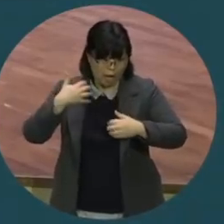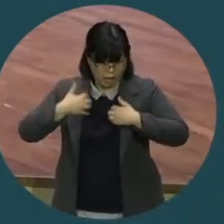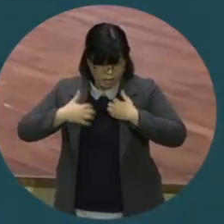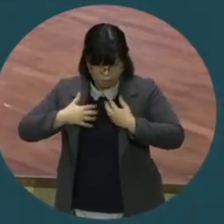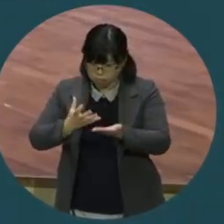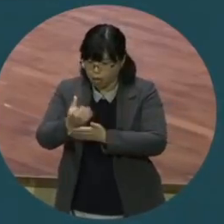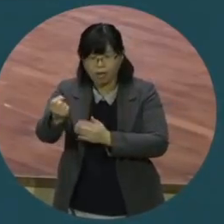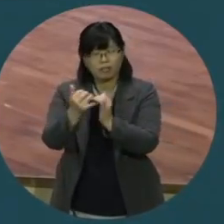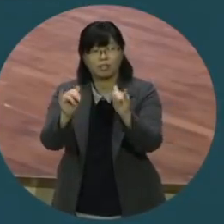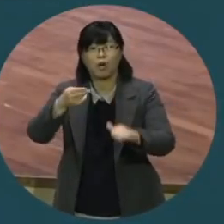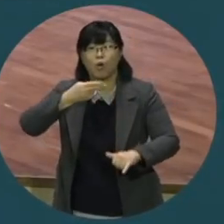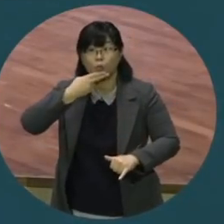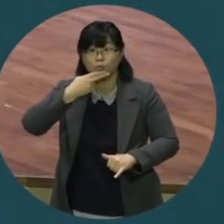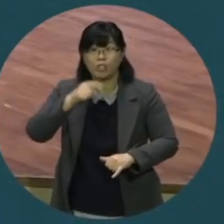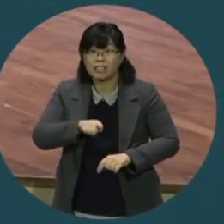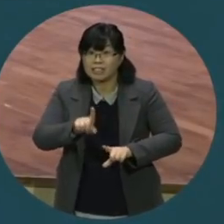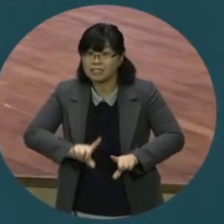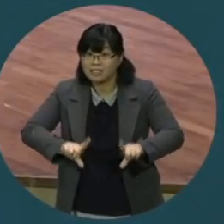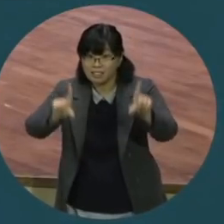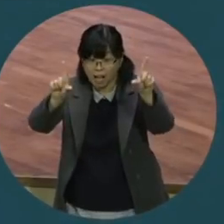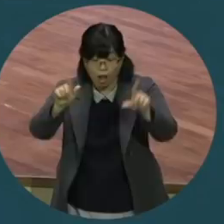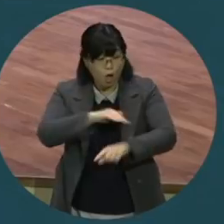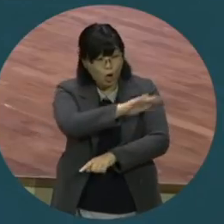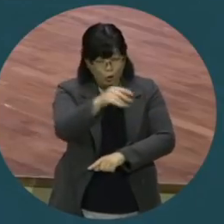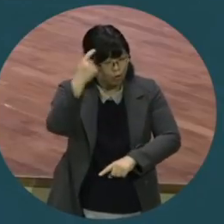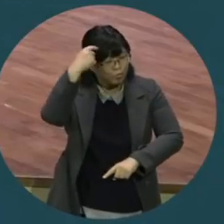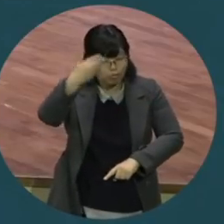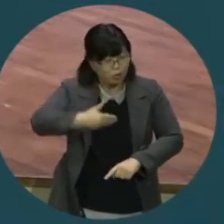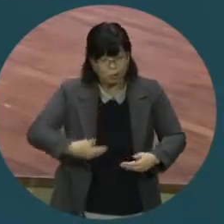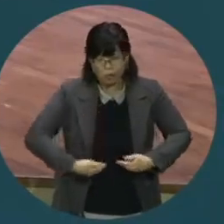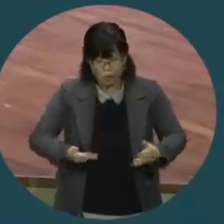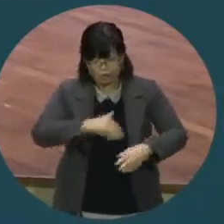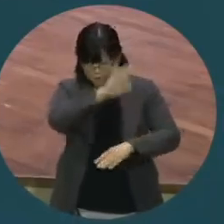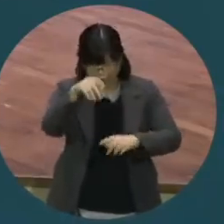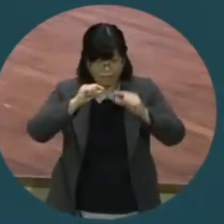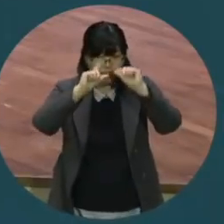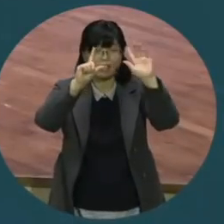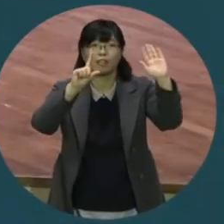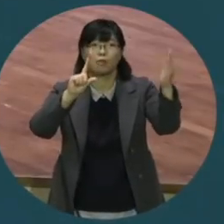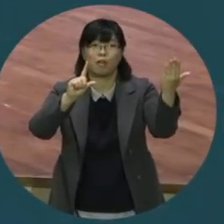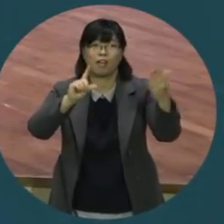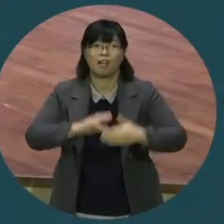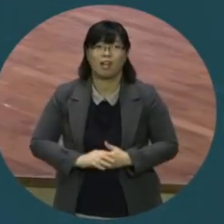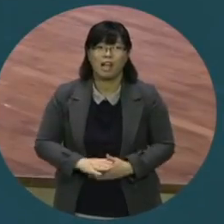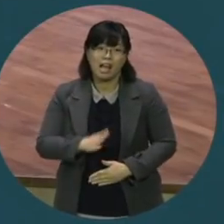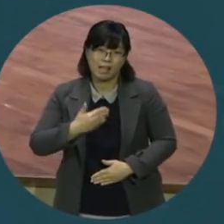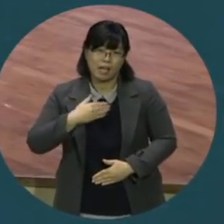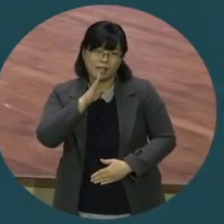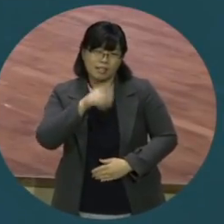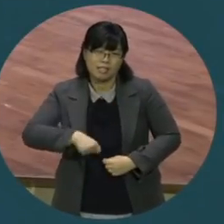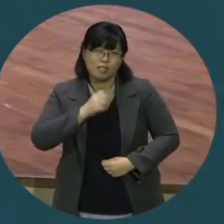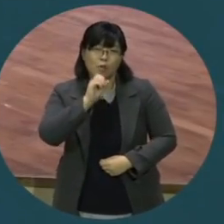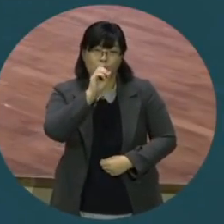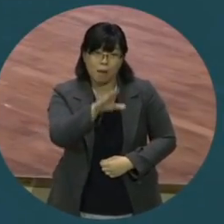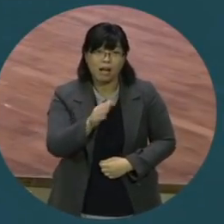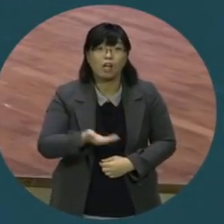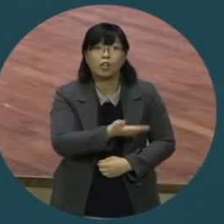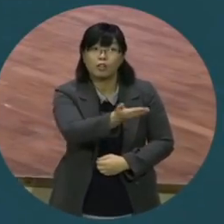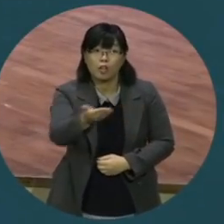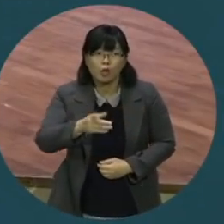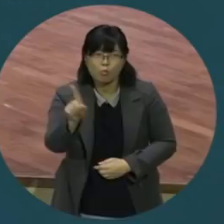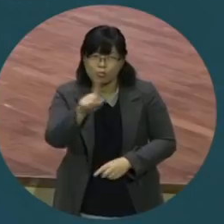없으리라. 그 날에는 너희가 아무것도 내게 묻지 아니하리라. 내가 진실로 진실로 너희에게 이르노니